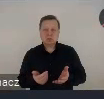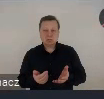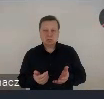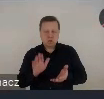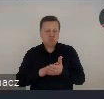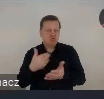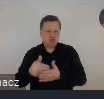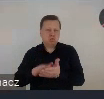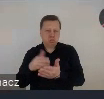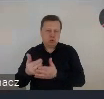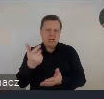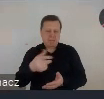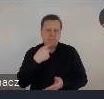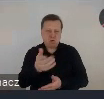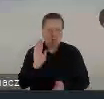konkretne przykłady